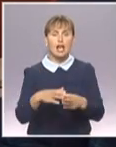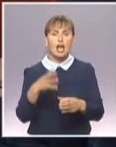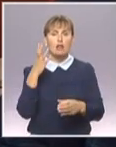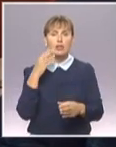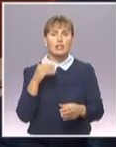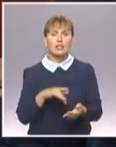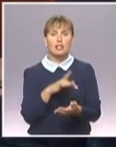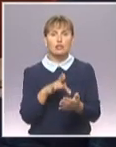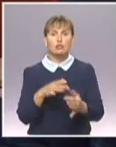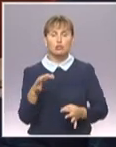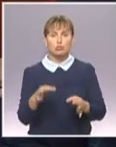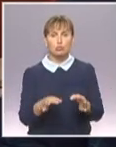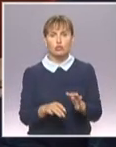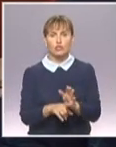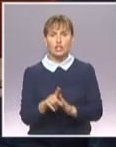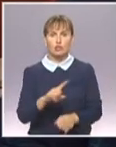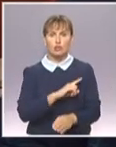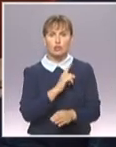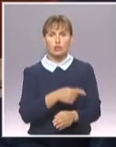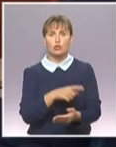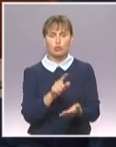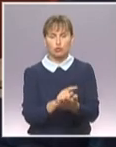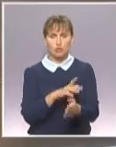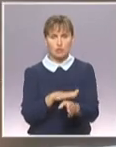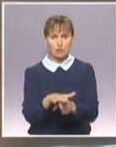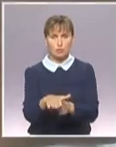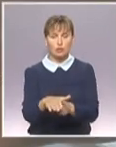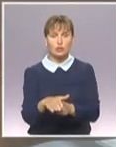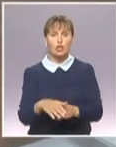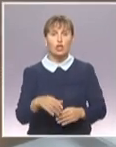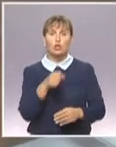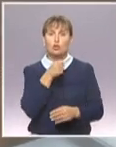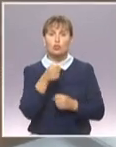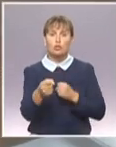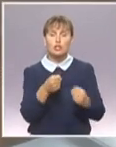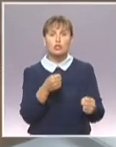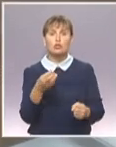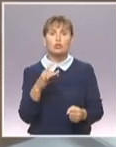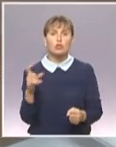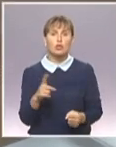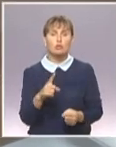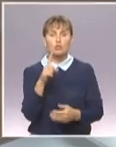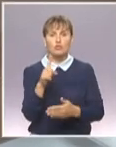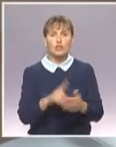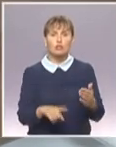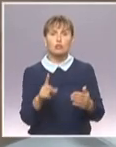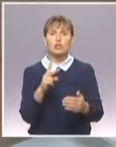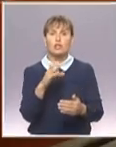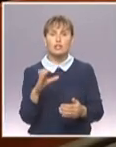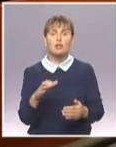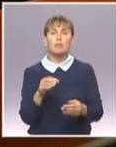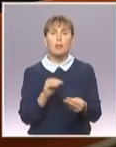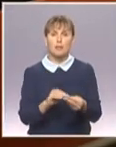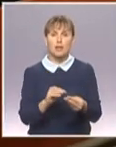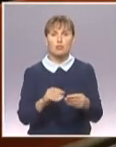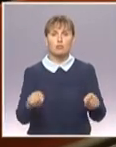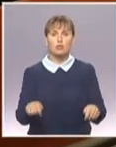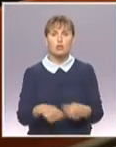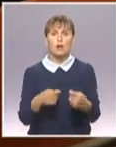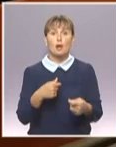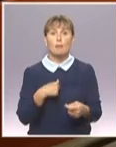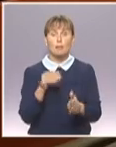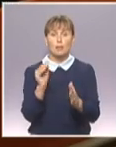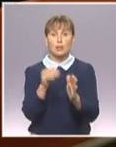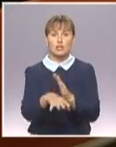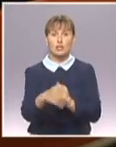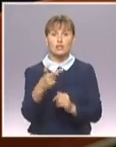суда решение вступает в силу, и оно подлежит исполнению. Журналисты еще раз убедились в том, что KSL по-прежнему нарушает закон. Мы положили 200